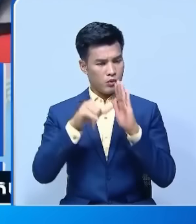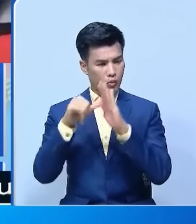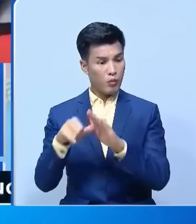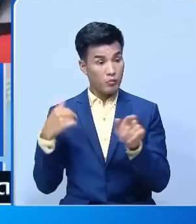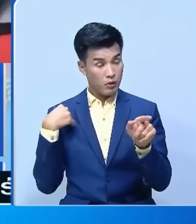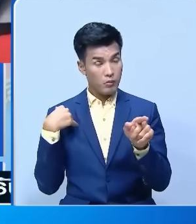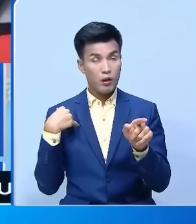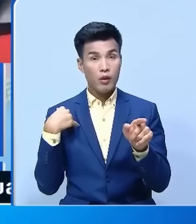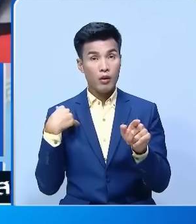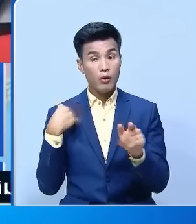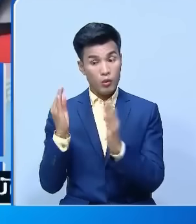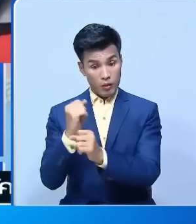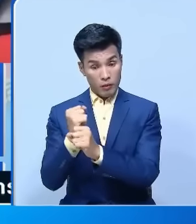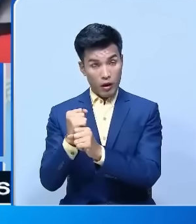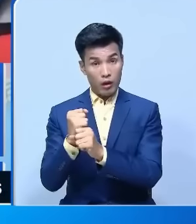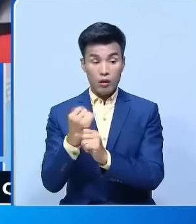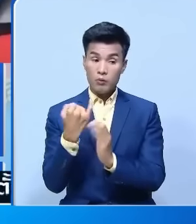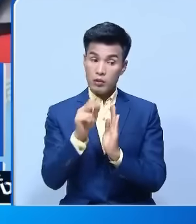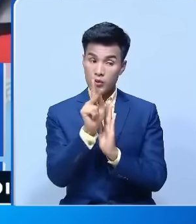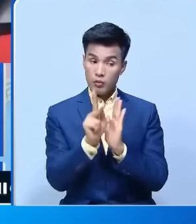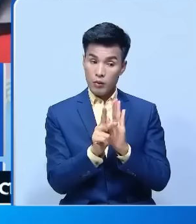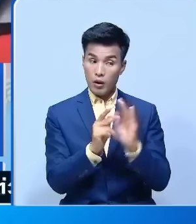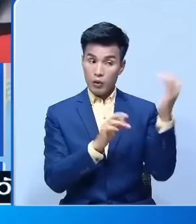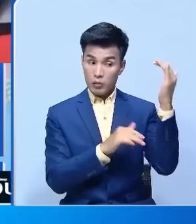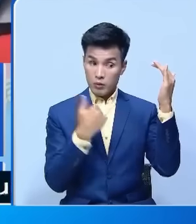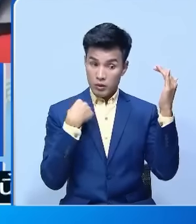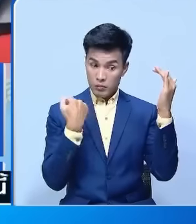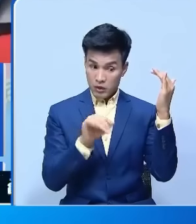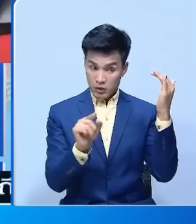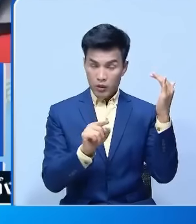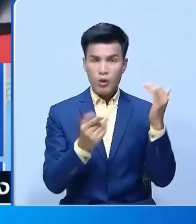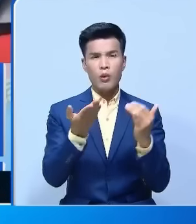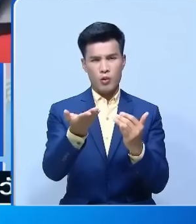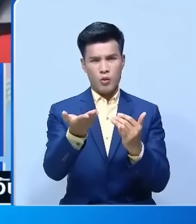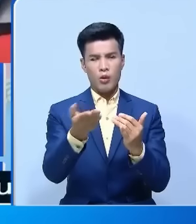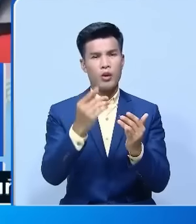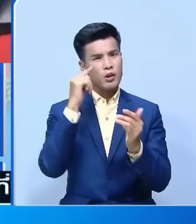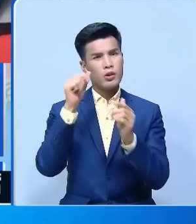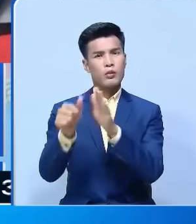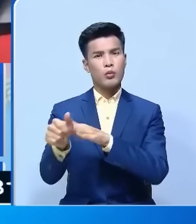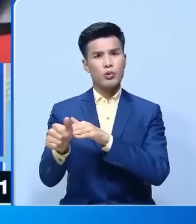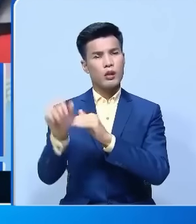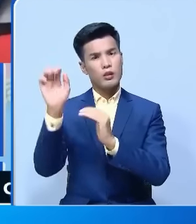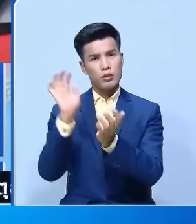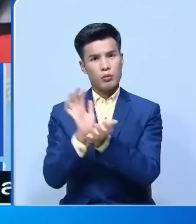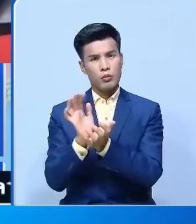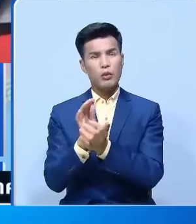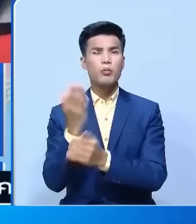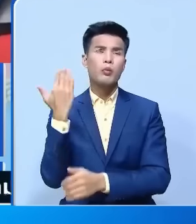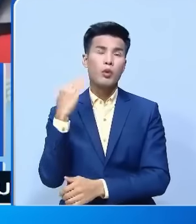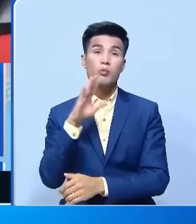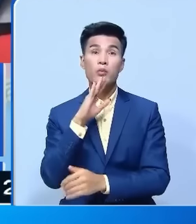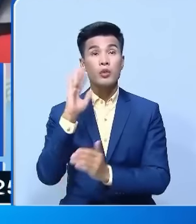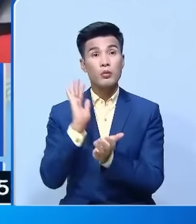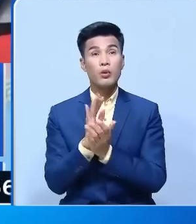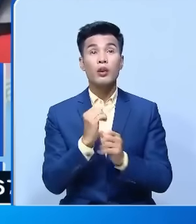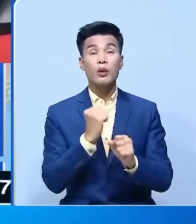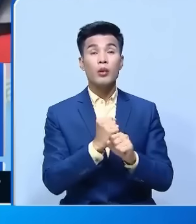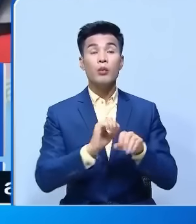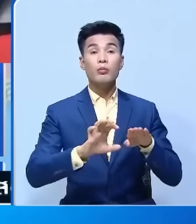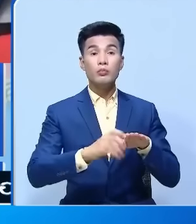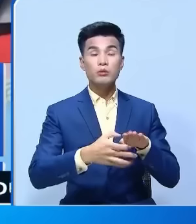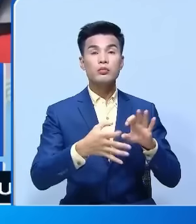หรือเปล่าหรือว่าเป็นความผิดพรบคอมพิวเตอร์หรือไม่ส่วนตัวอยากให้พี่น้องประชาชนเห็นใจตำรวจหน่อยนะที่ผ่านมาเวลาตำรวจล็อกล้ออะไรก็แล้ว